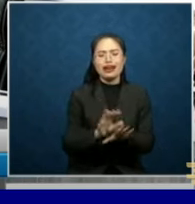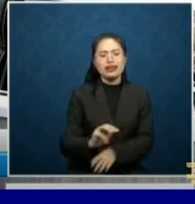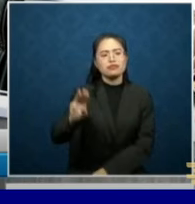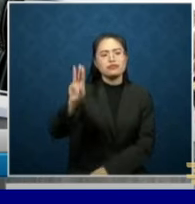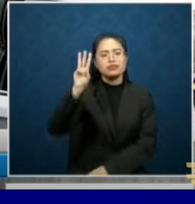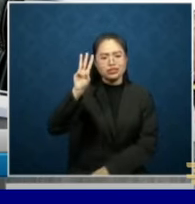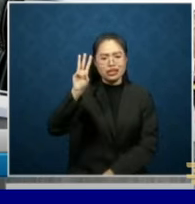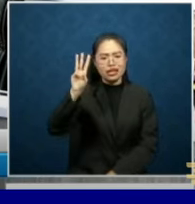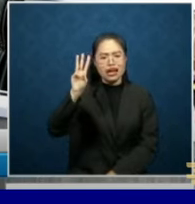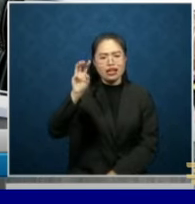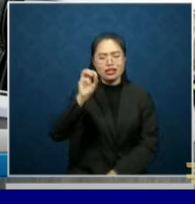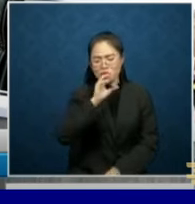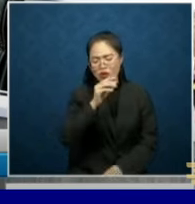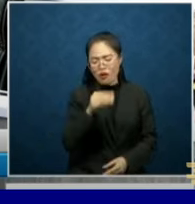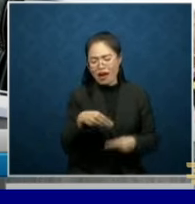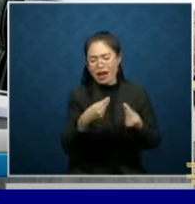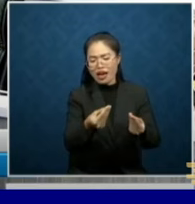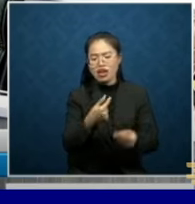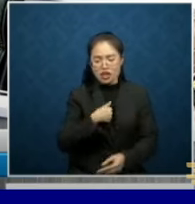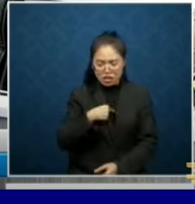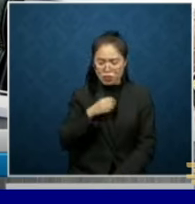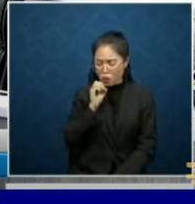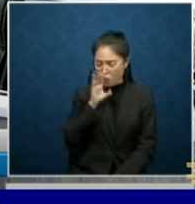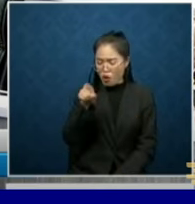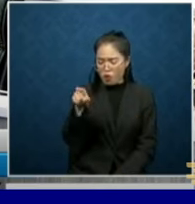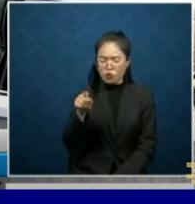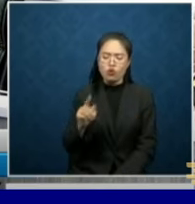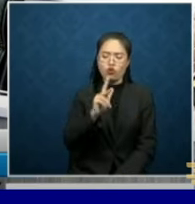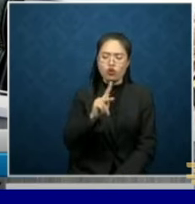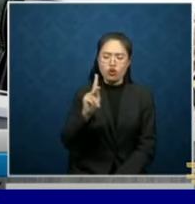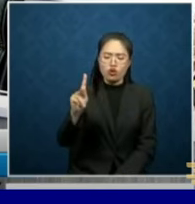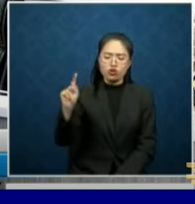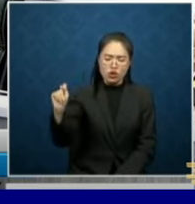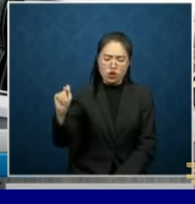าวหากกต.ไปแล้วนะครับ